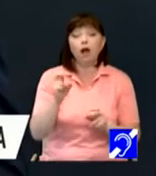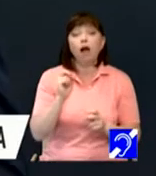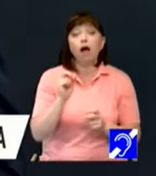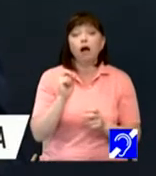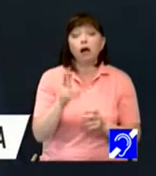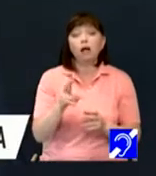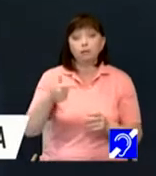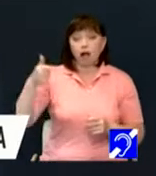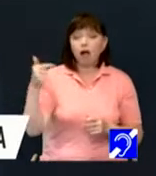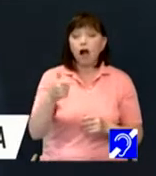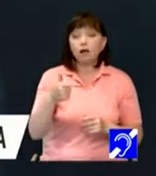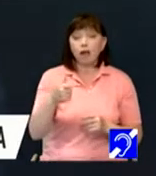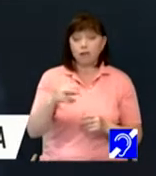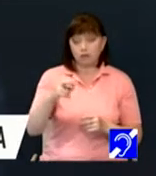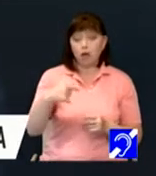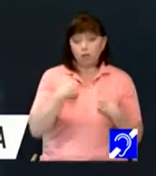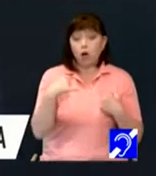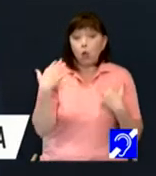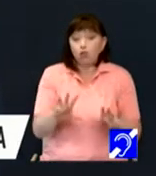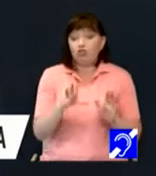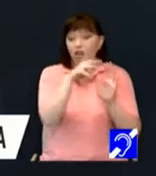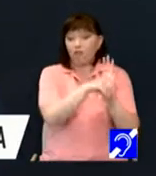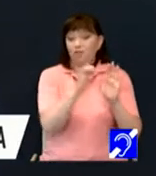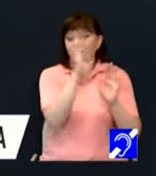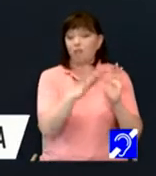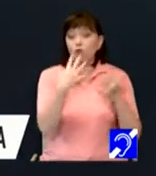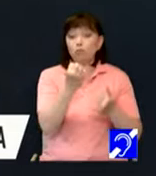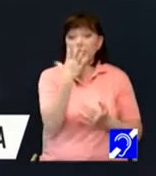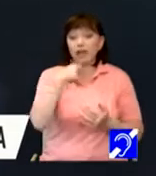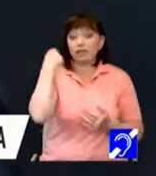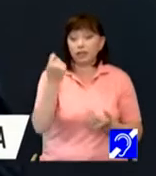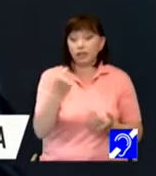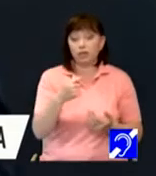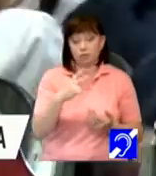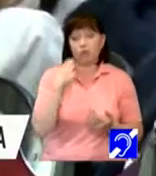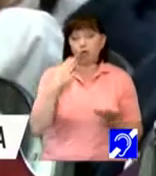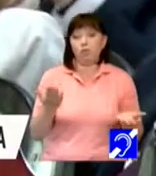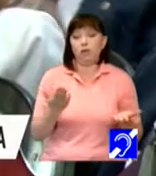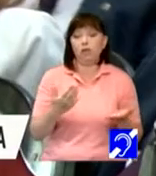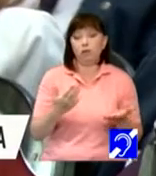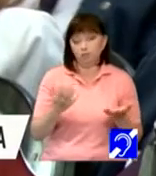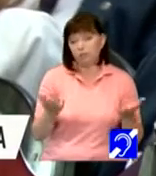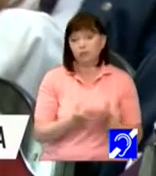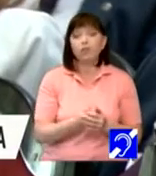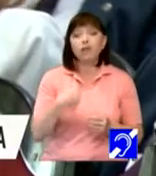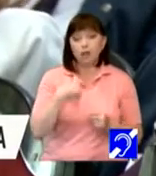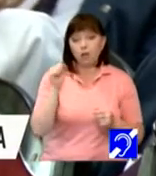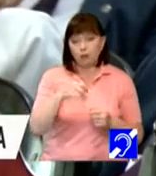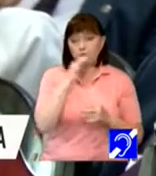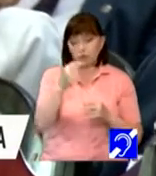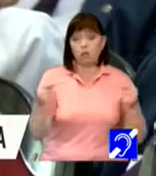un garant, un stat membru al Uniunii Europene de 15 ani, România. Vreau să vă spun o